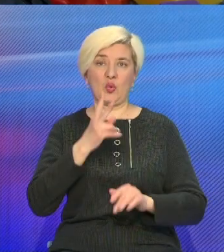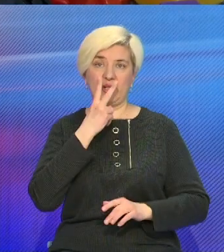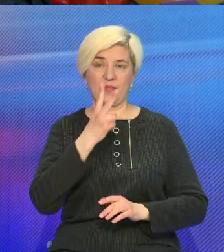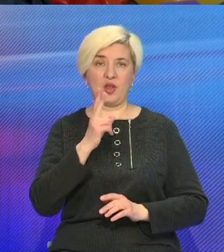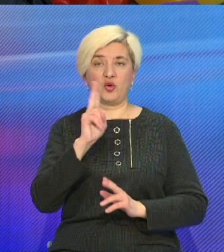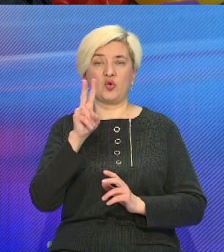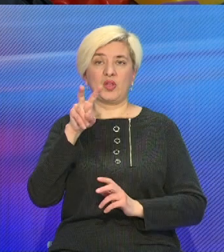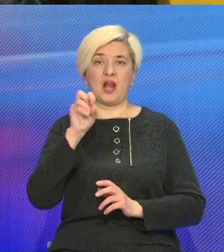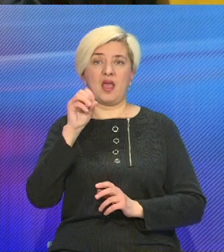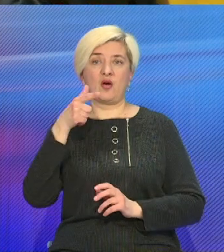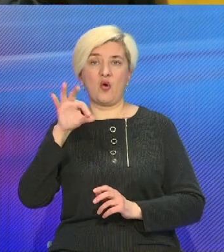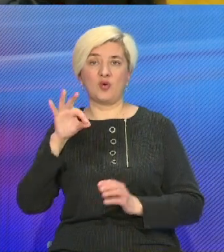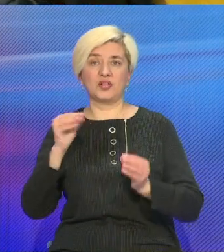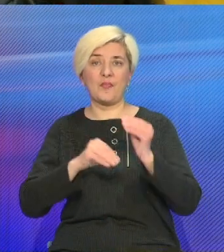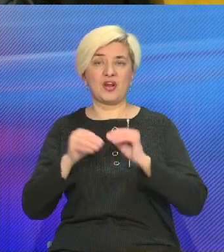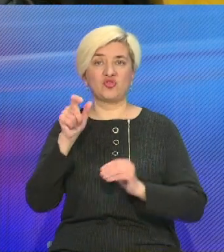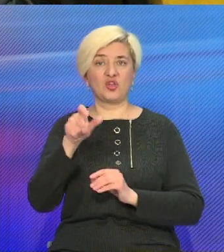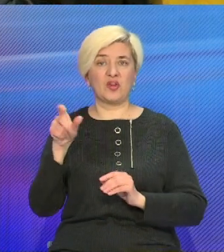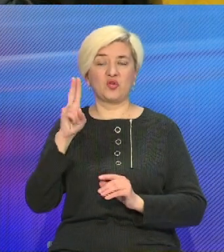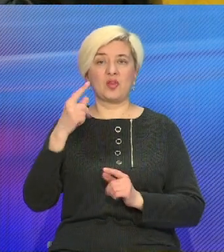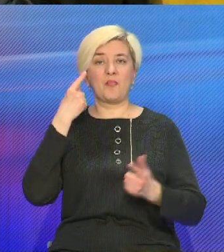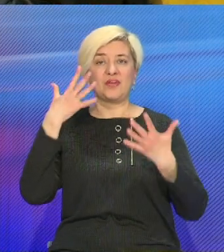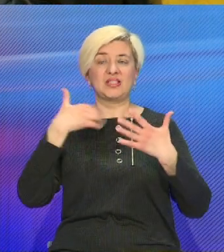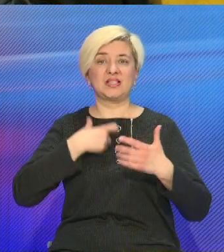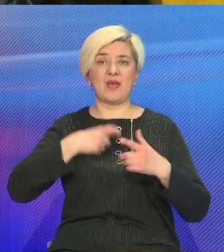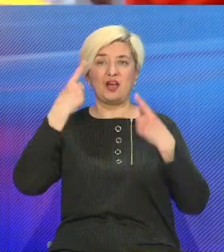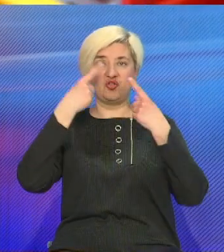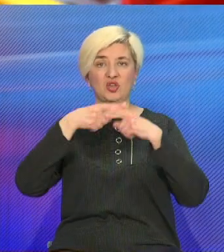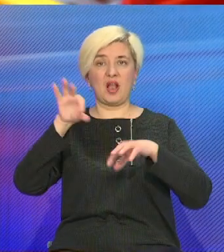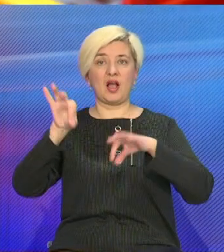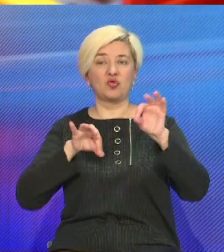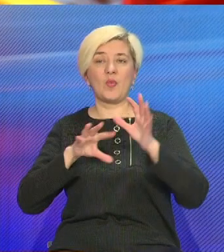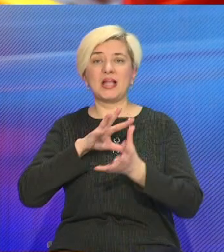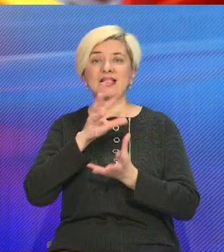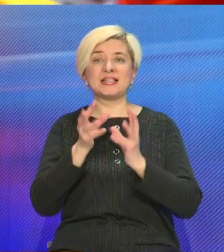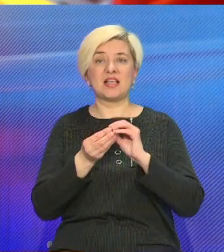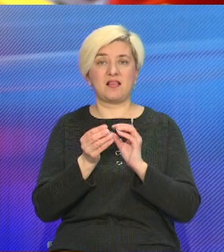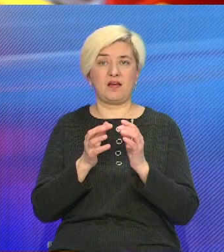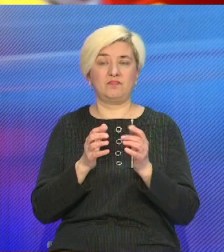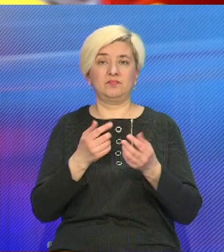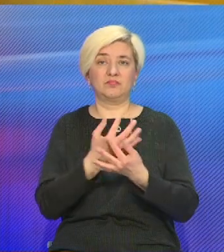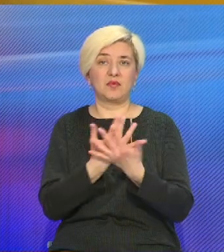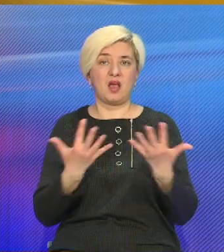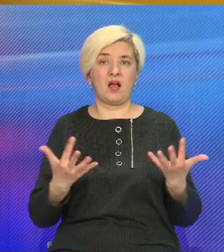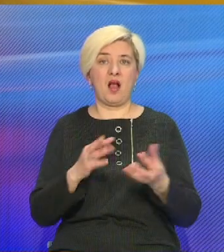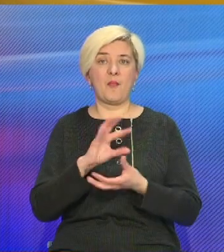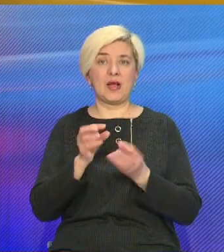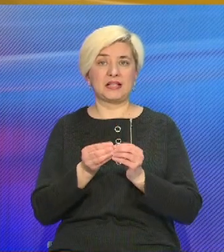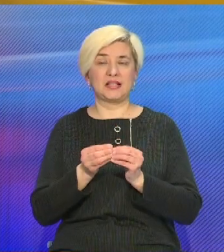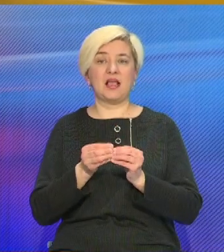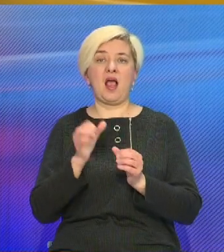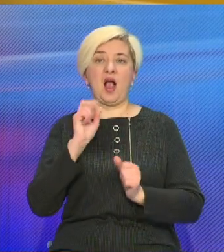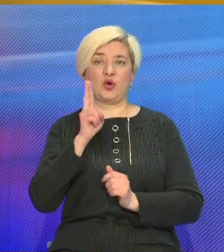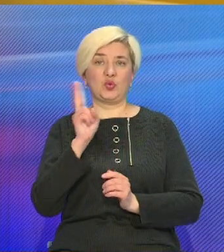Легоу собирает человечков, кто-то, представив себя инженером-конструктором, целые композиции, а кто-то участвует в сборе из мелких деталей вот